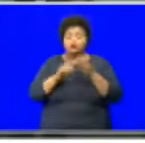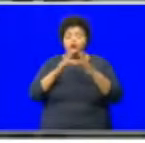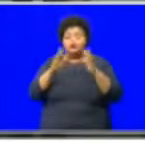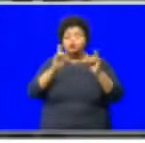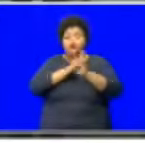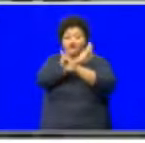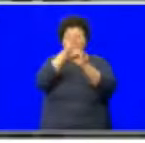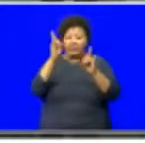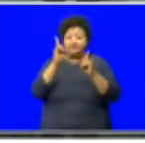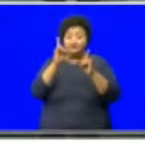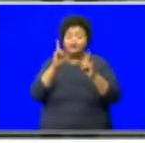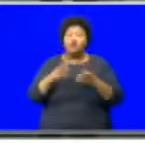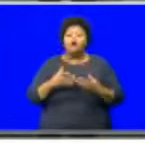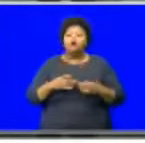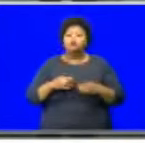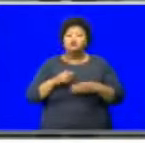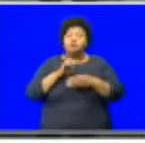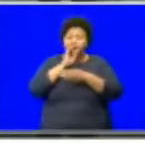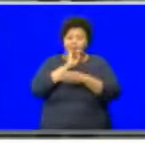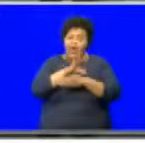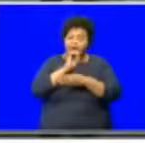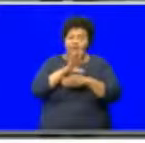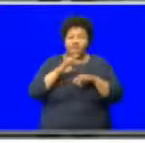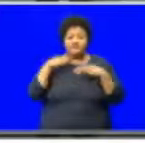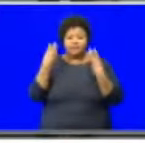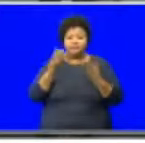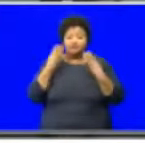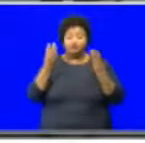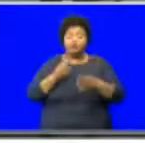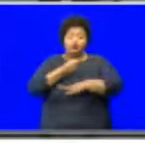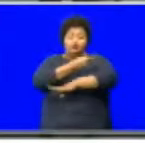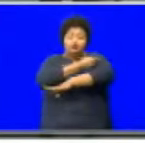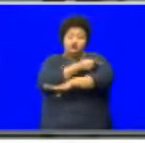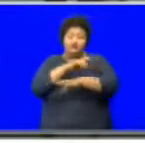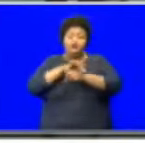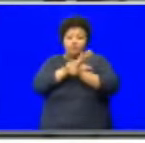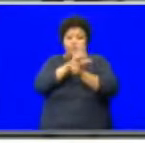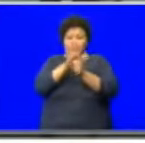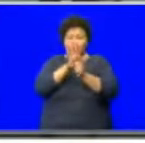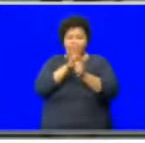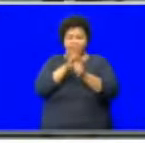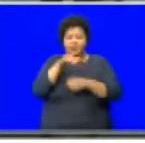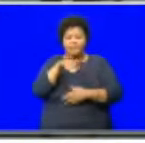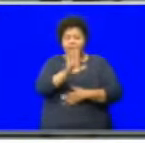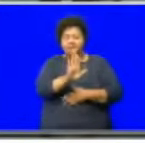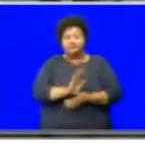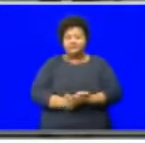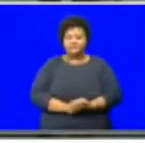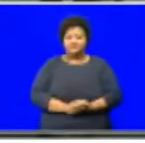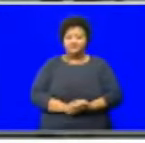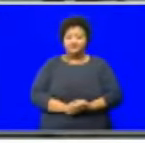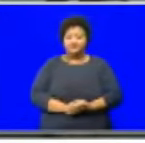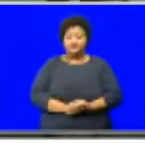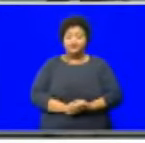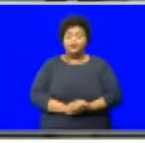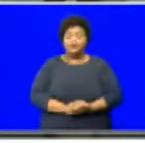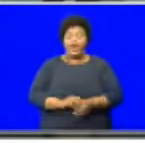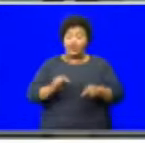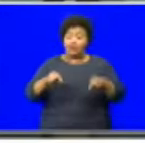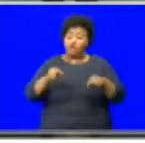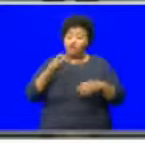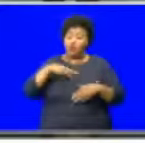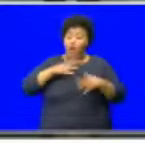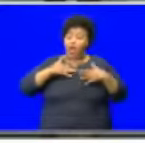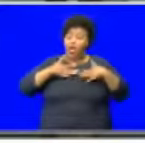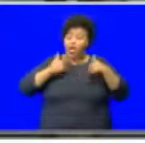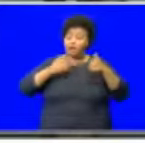ukuthi sijove. Jabula kakhulu-ke ukuthi namuhla sibe nalo msebenzi longaka lapho khona-ke akhona onke amacembu naso sonke